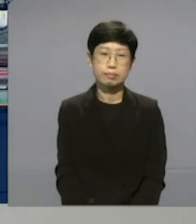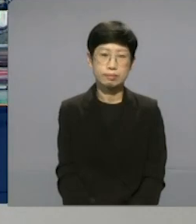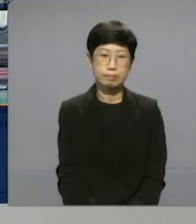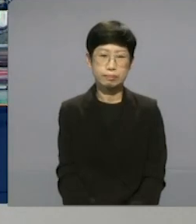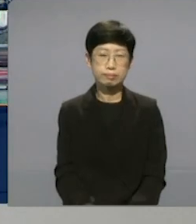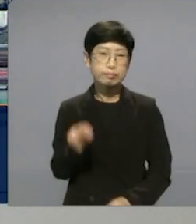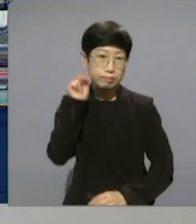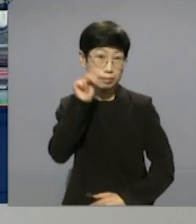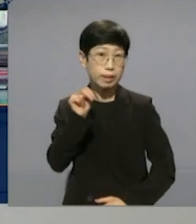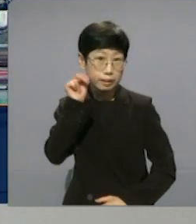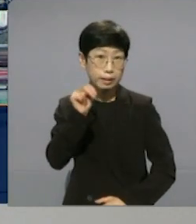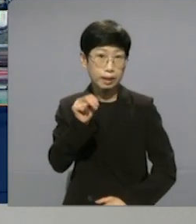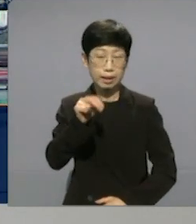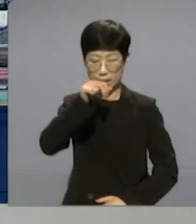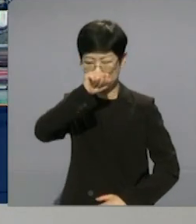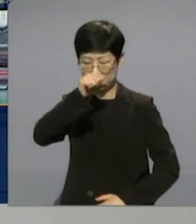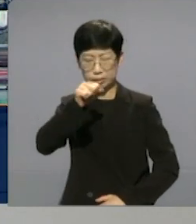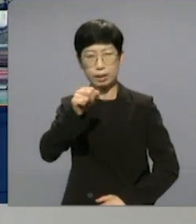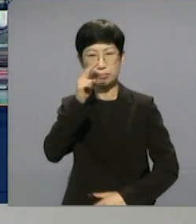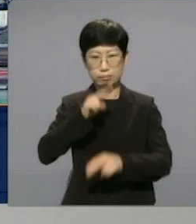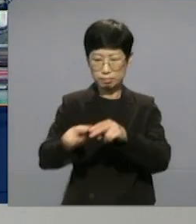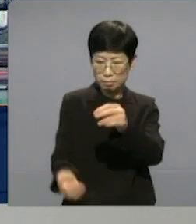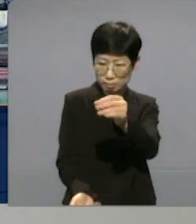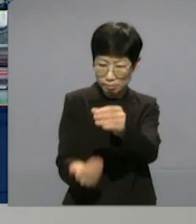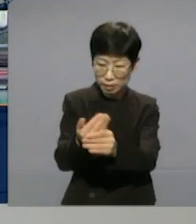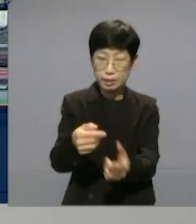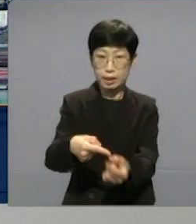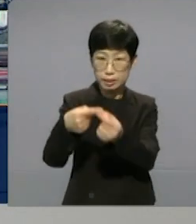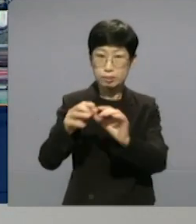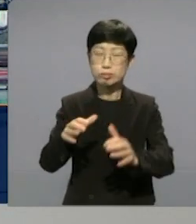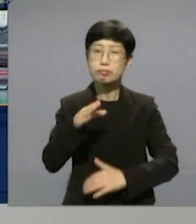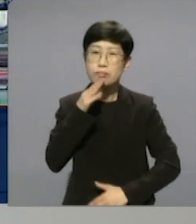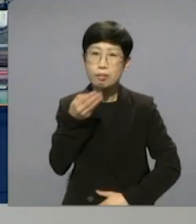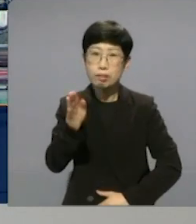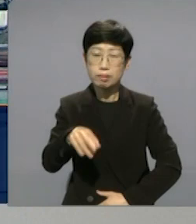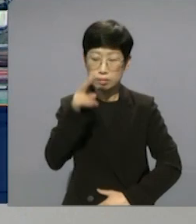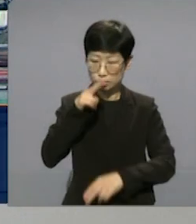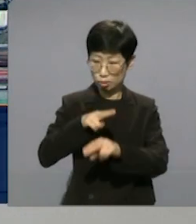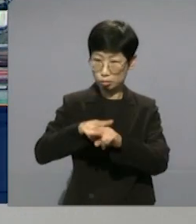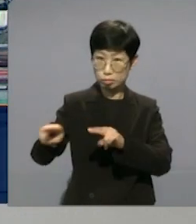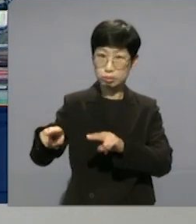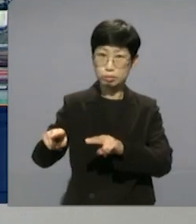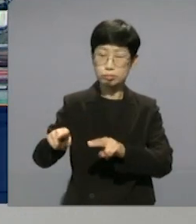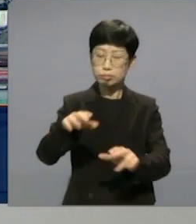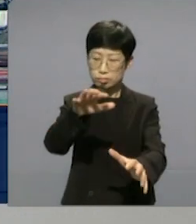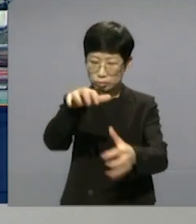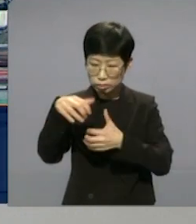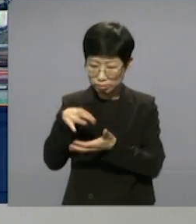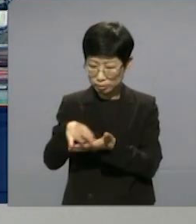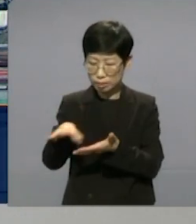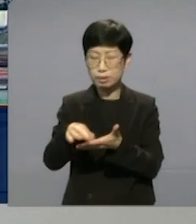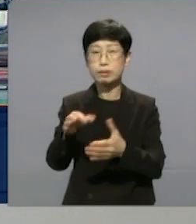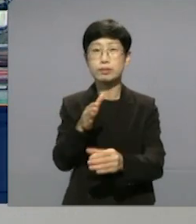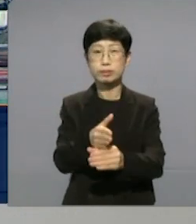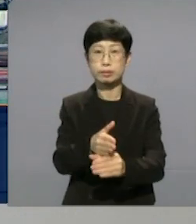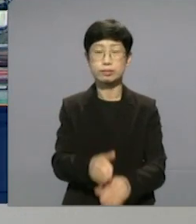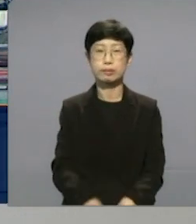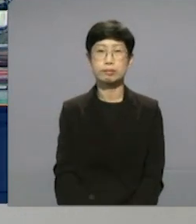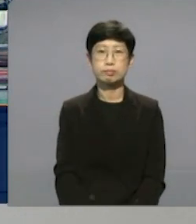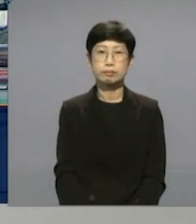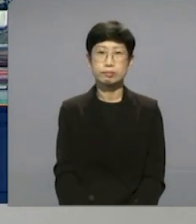나이지리아는 아프리카 최대 산유국이지만 정작 휘발유 같은 정제 상품은 수입해서 쓰고 있습니다